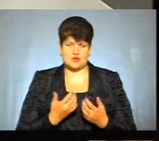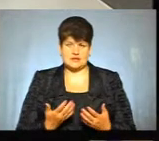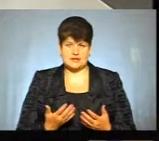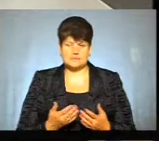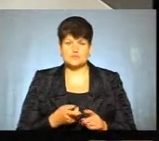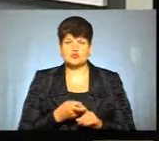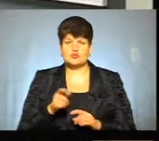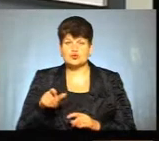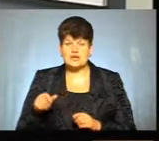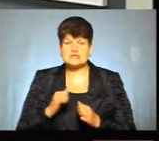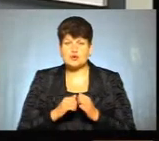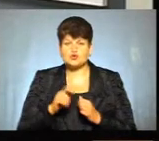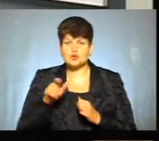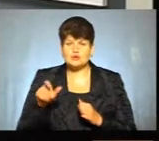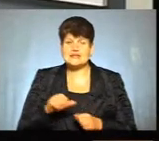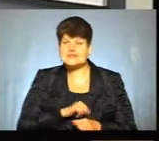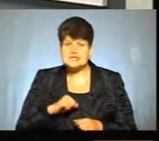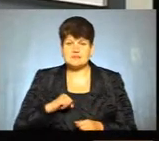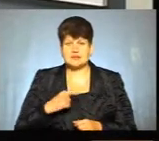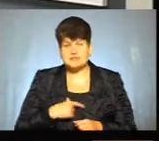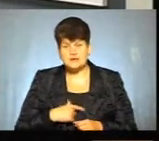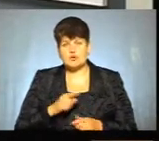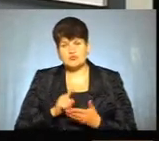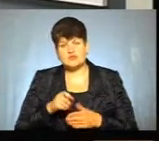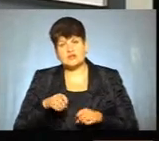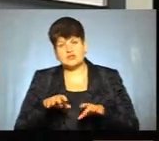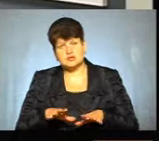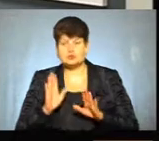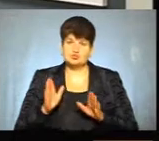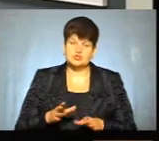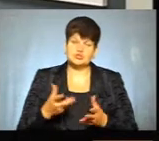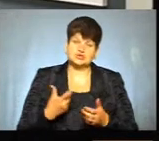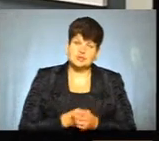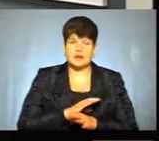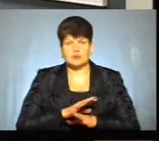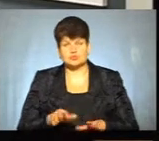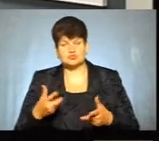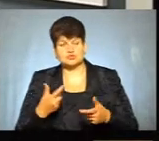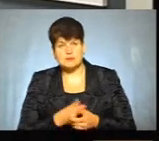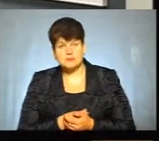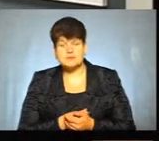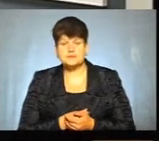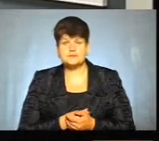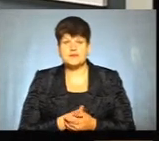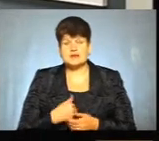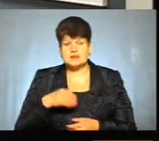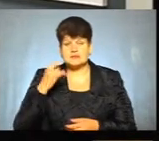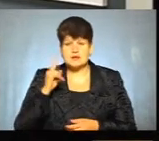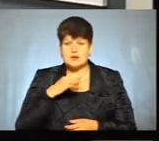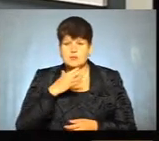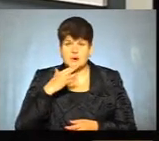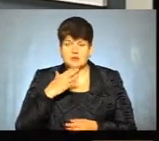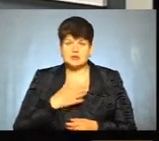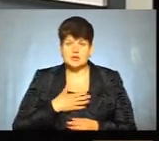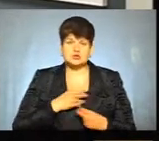стосовно людей, це кожна людина сама для себе має вирішити, буду я щеплюватися чи не буду я щеплюватися. Я знаю багато і наших